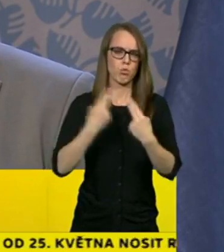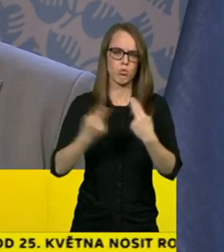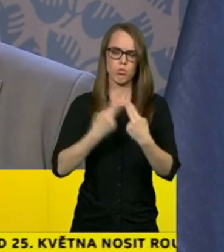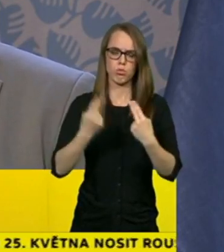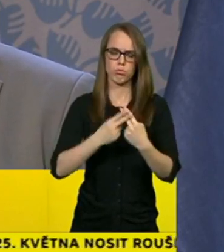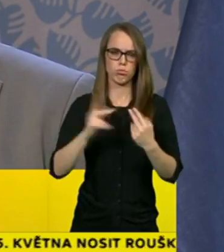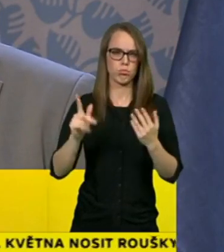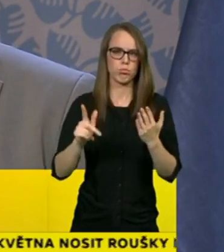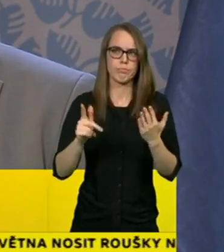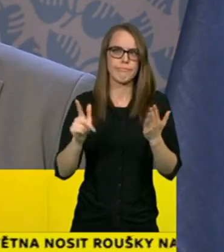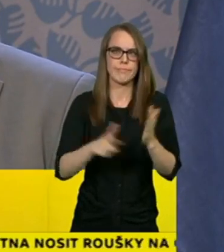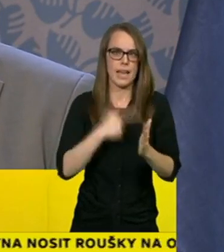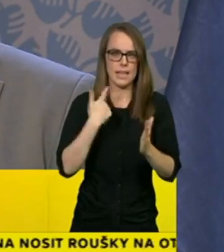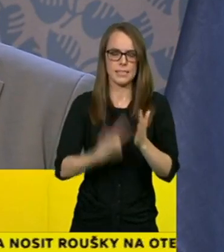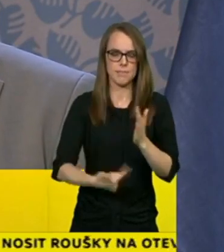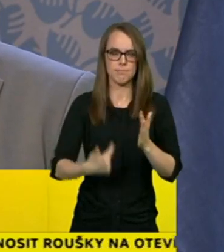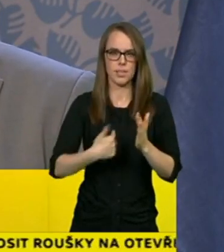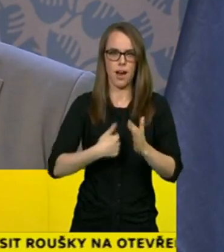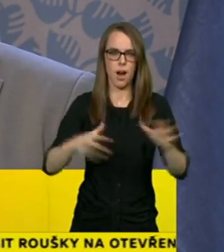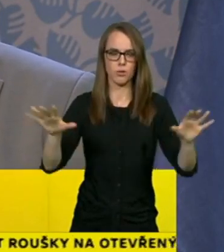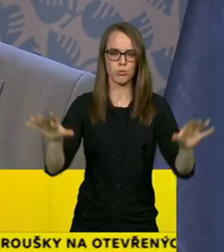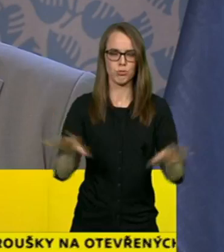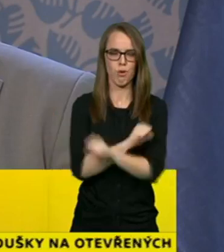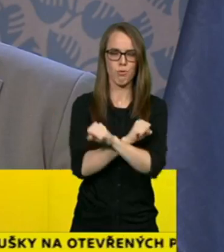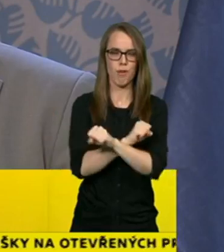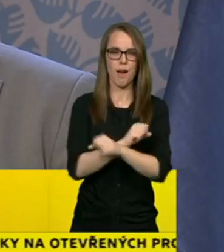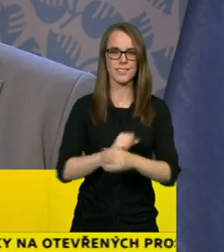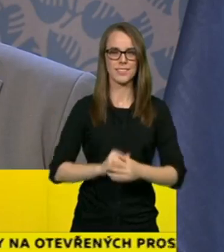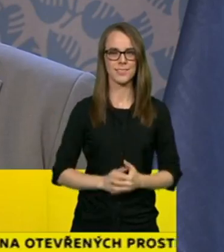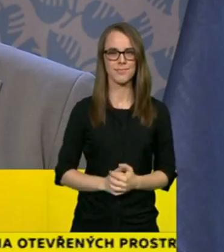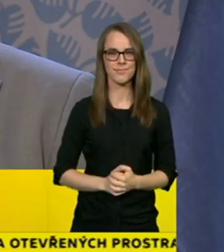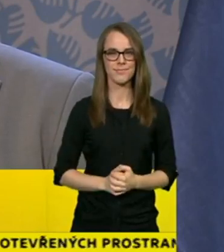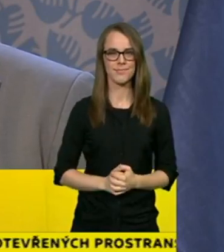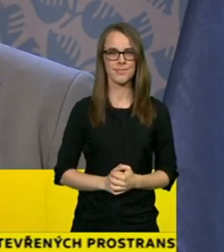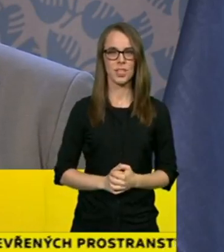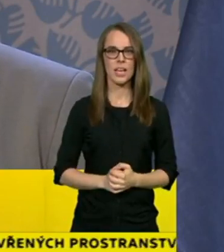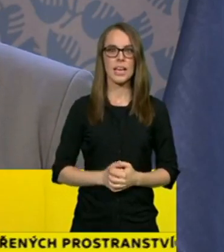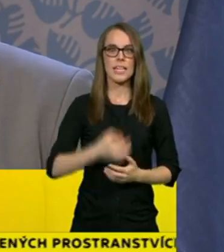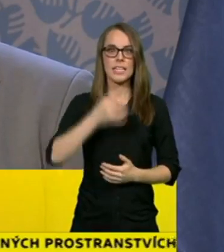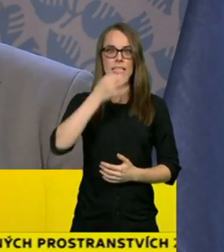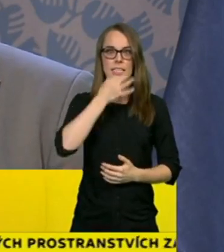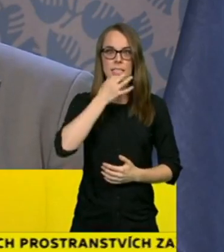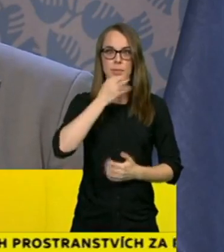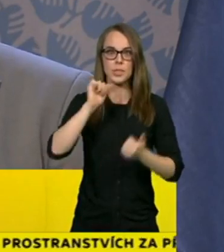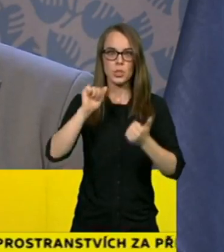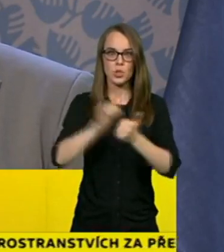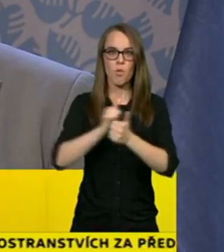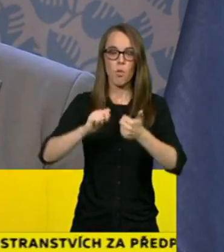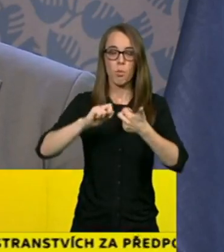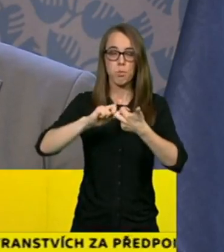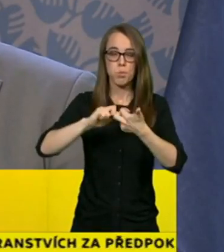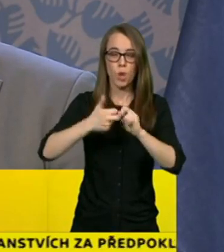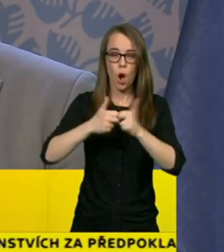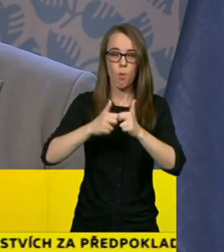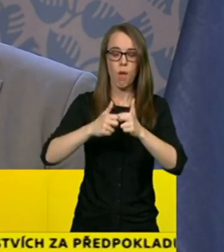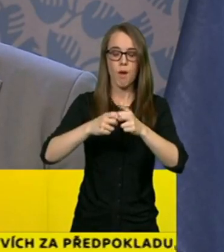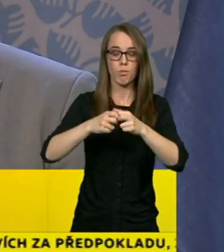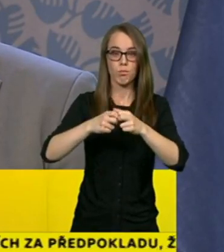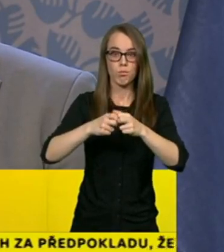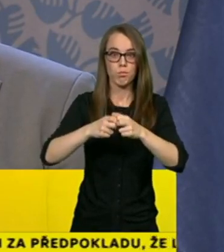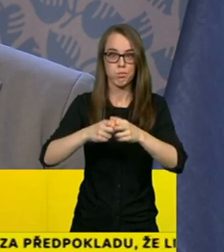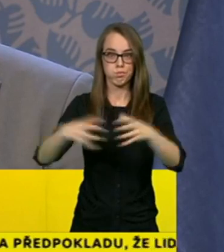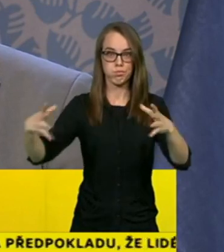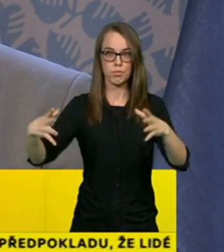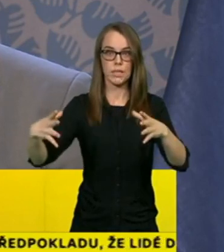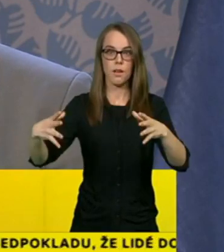jsem souhlasil s tímto termínem. Co se týká nějakých návratů nebo co se bude dít a nebude dít, tak tady si